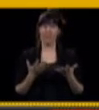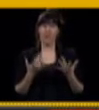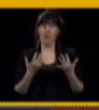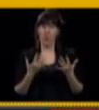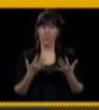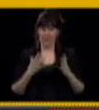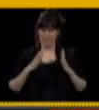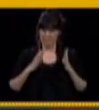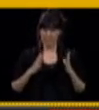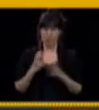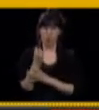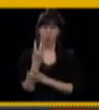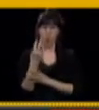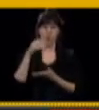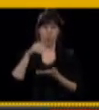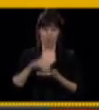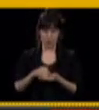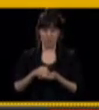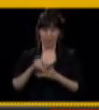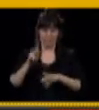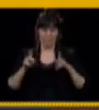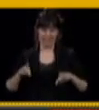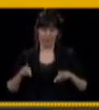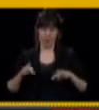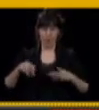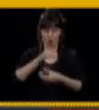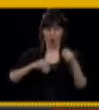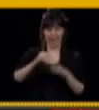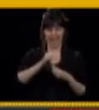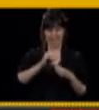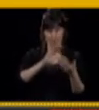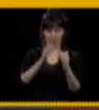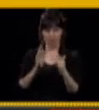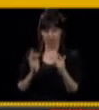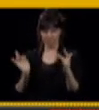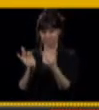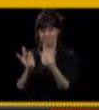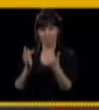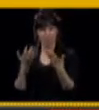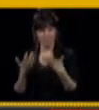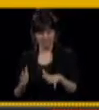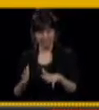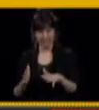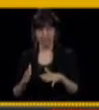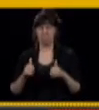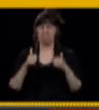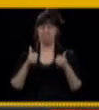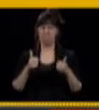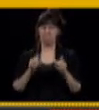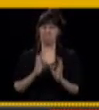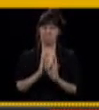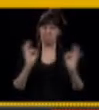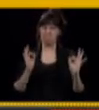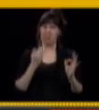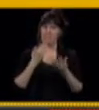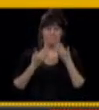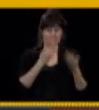été appareillé avec des organismes donc merci beaucoup à tous les québécois le québécois sont